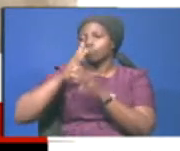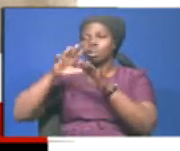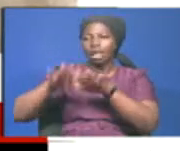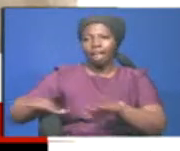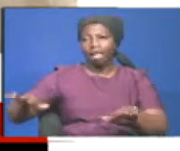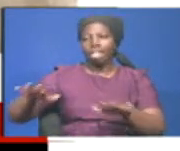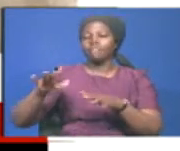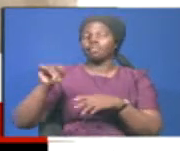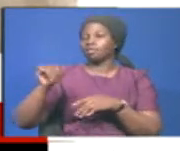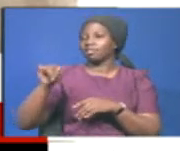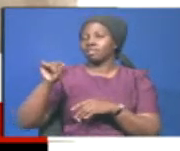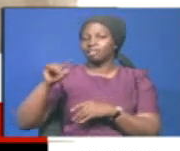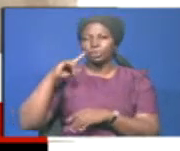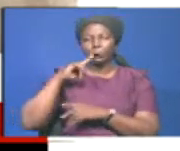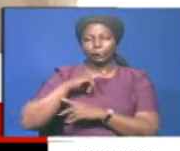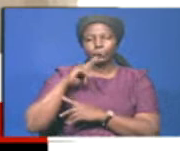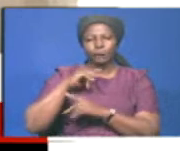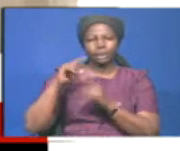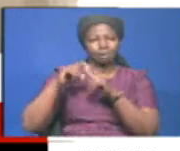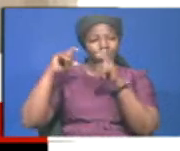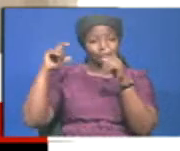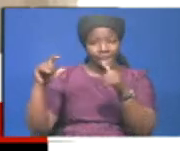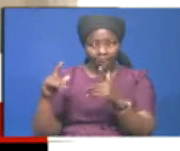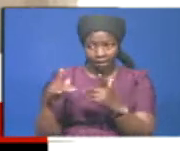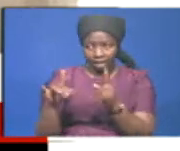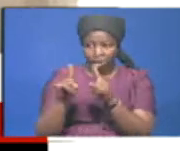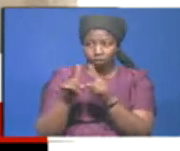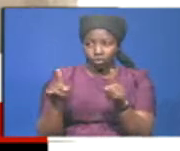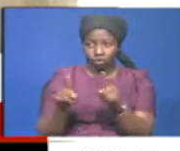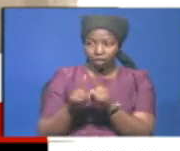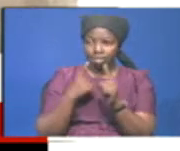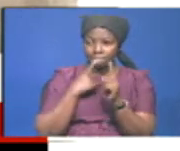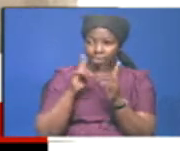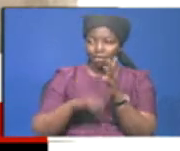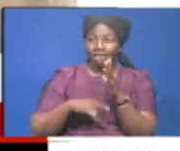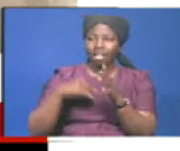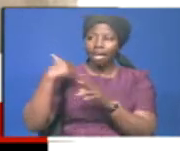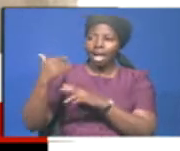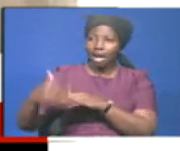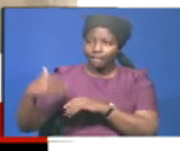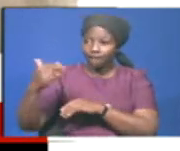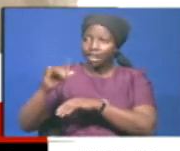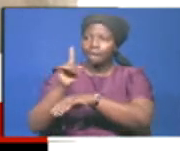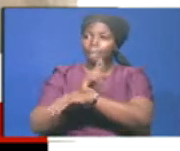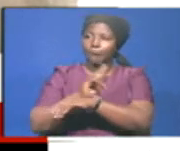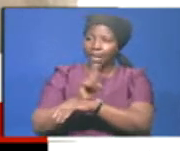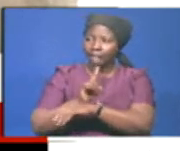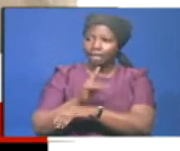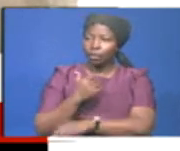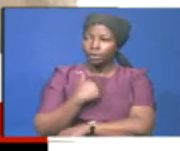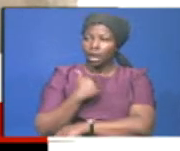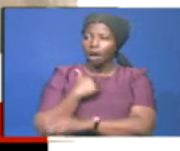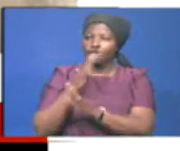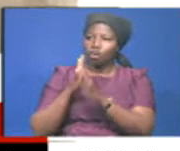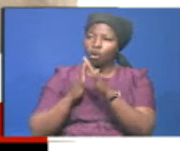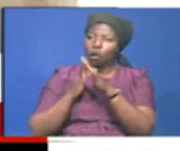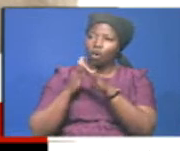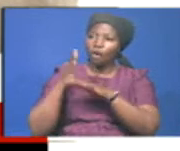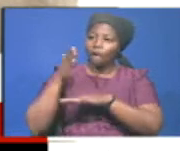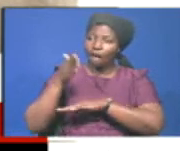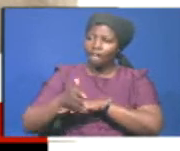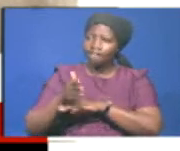pia imesemekana kuwa kila dakika kuna zaidi